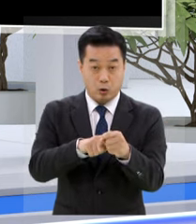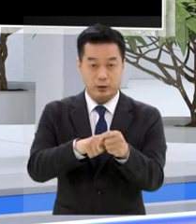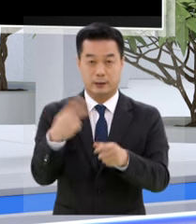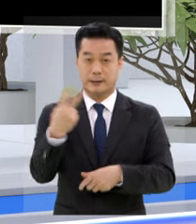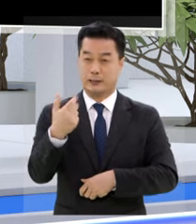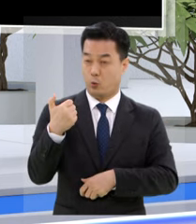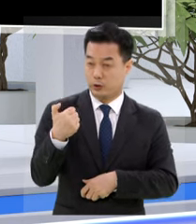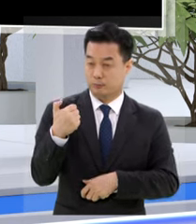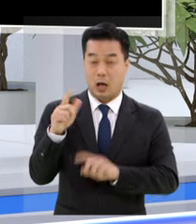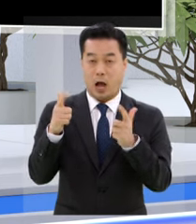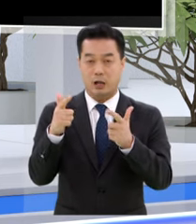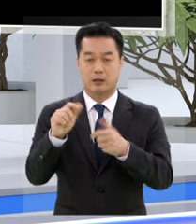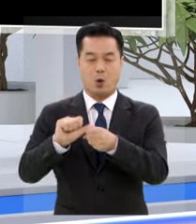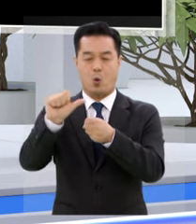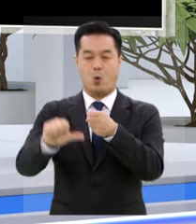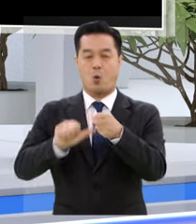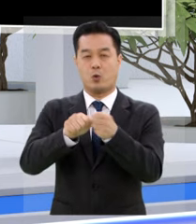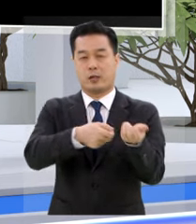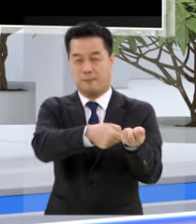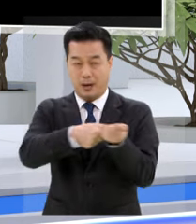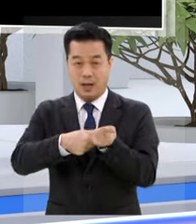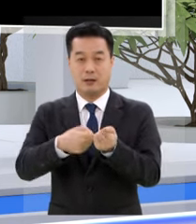2045년 5년이나